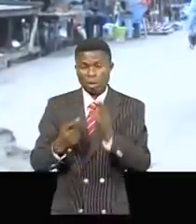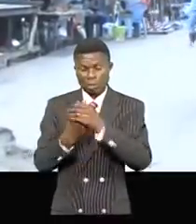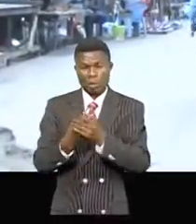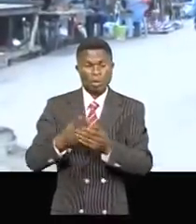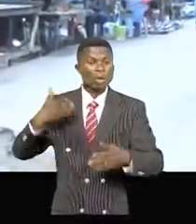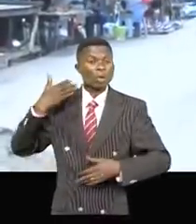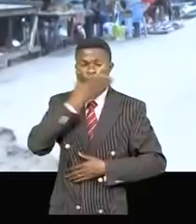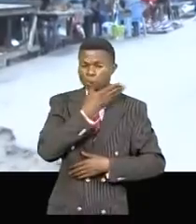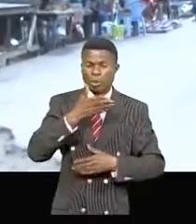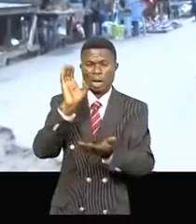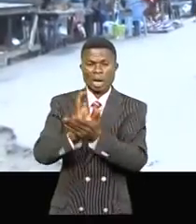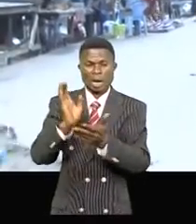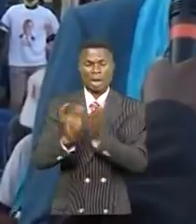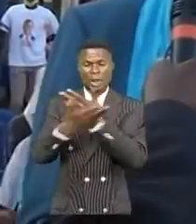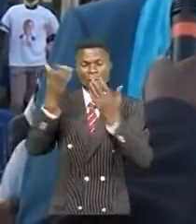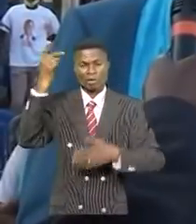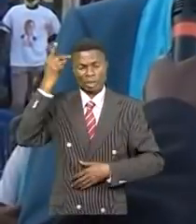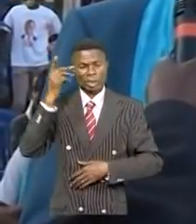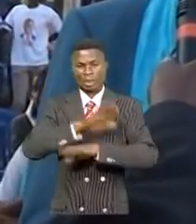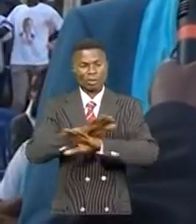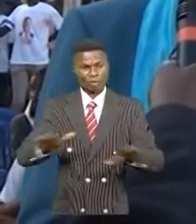de la carte de la ville province Kinshasa.